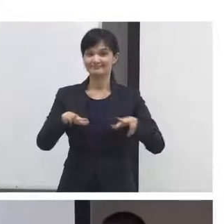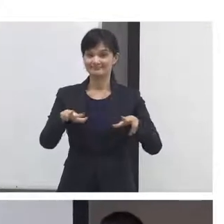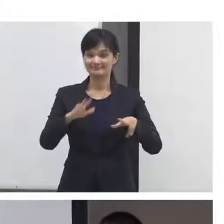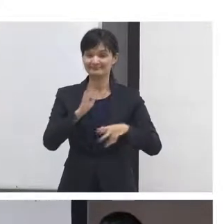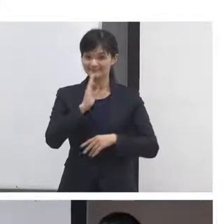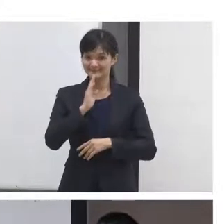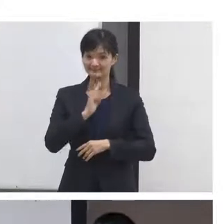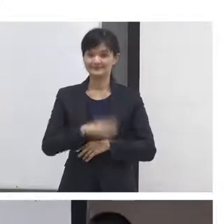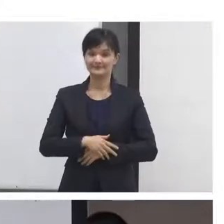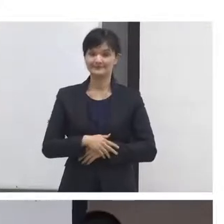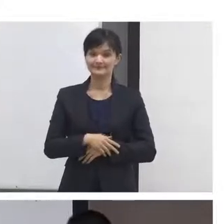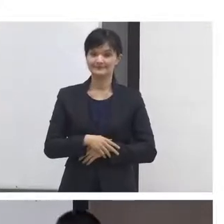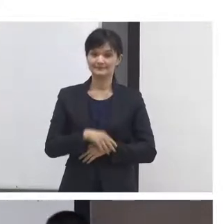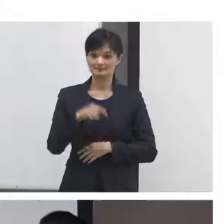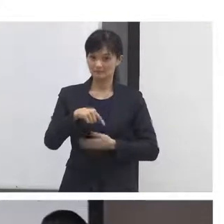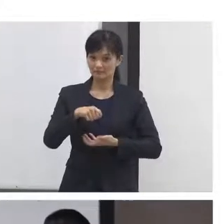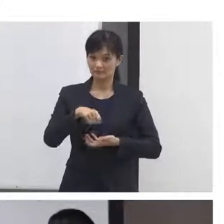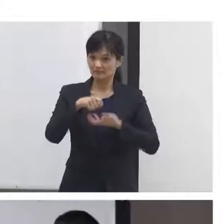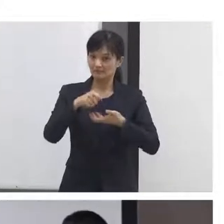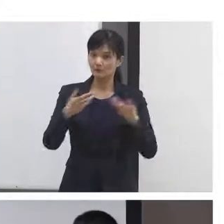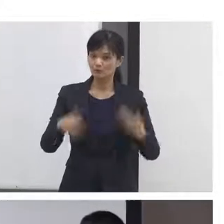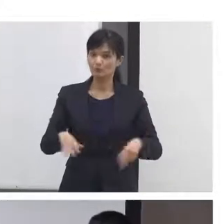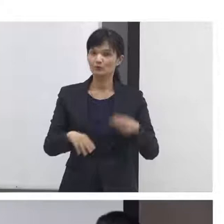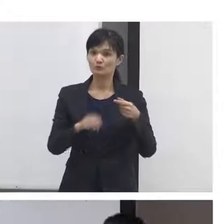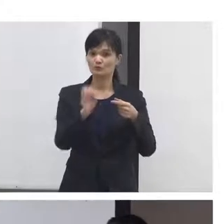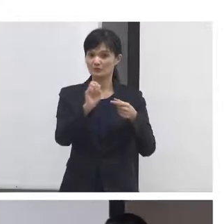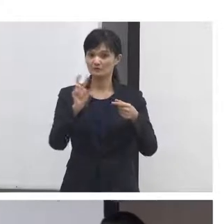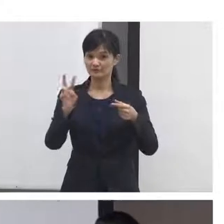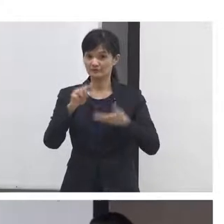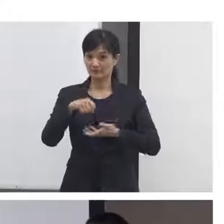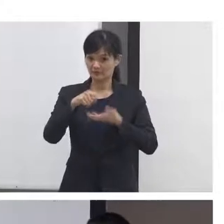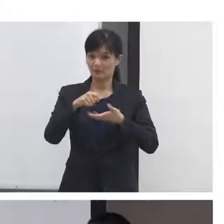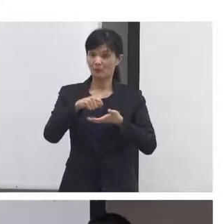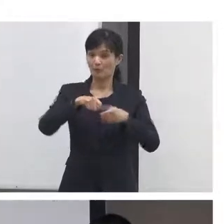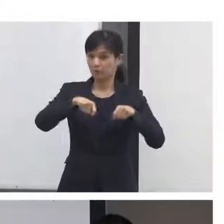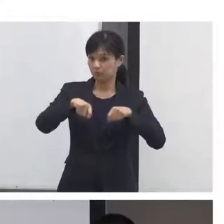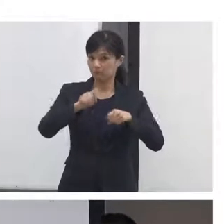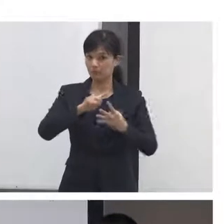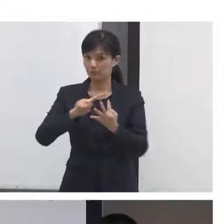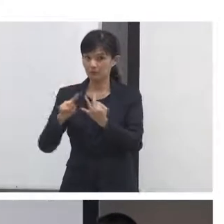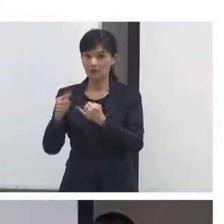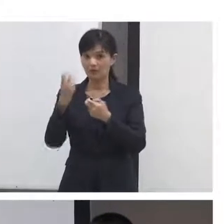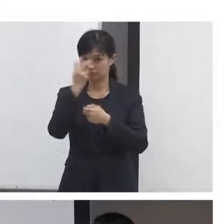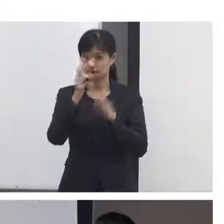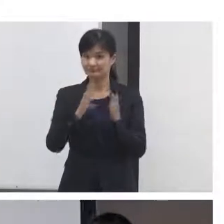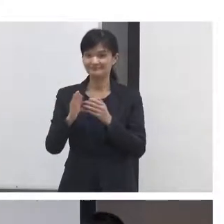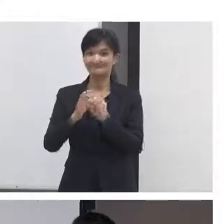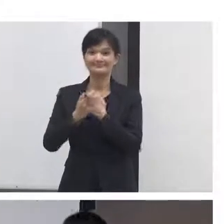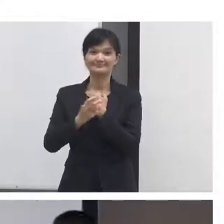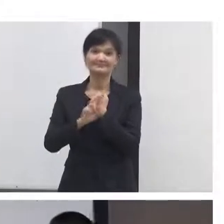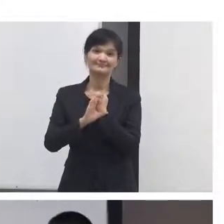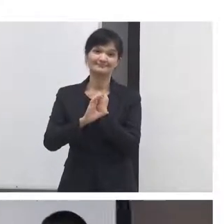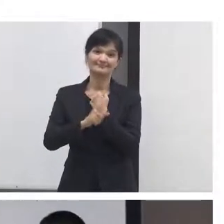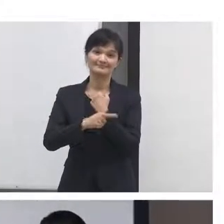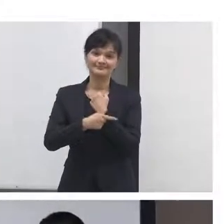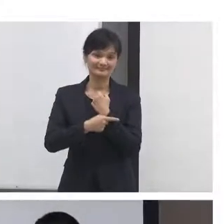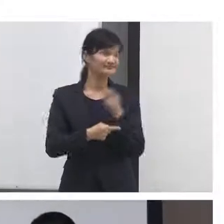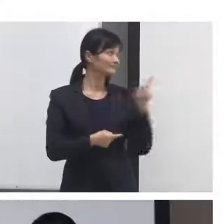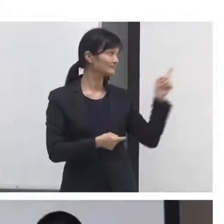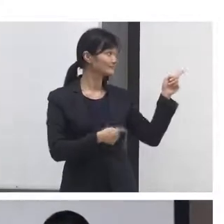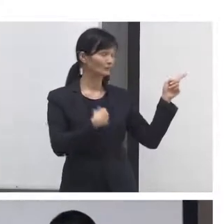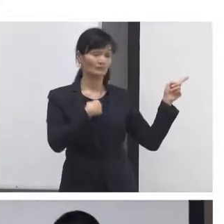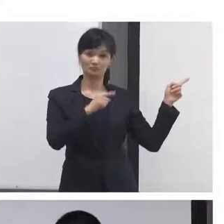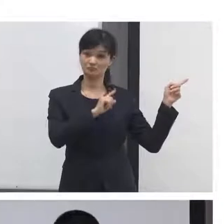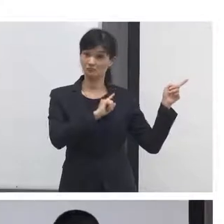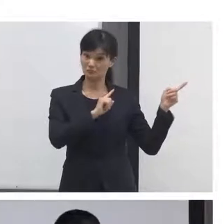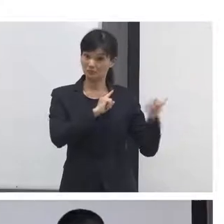录。那这里面讲到了很多 G0V 的各种专案和它治理的方法。好，这是我自己画的，因为我那时候在